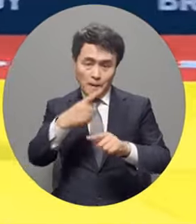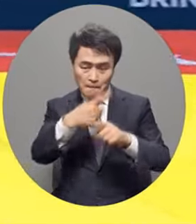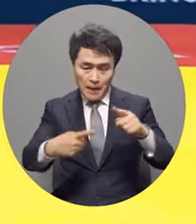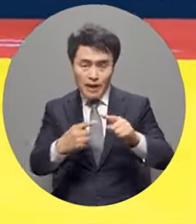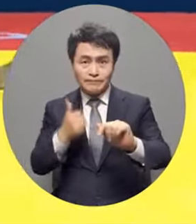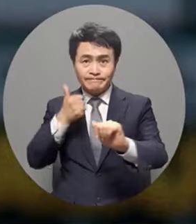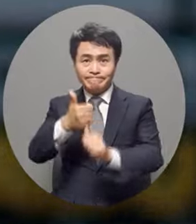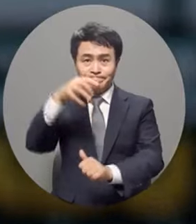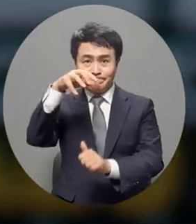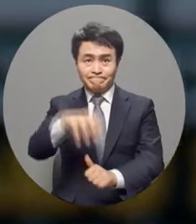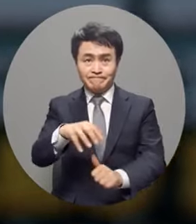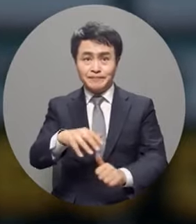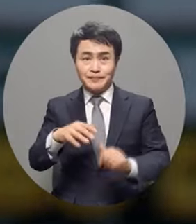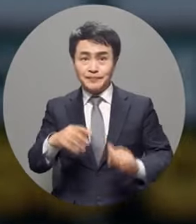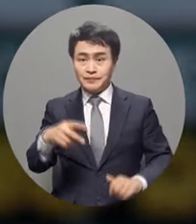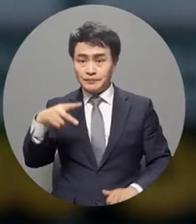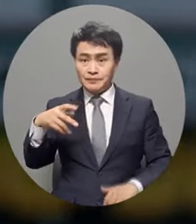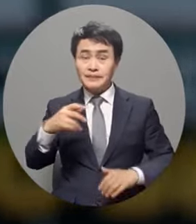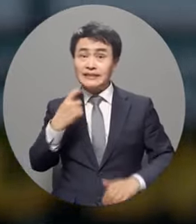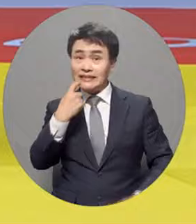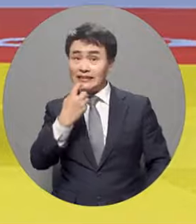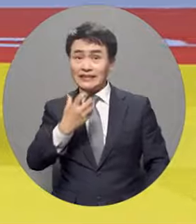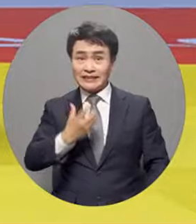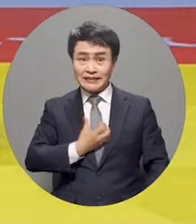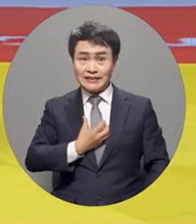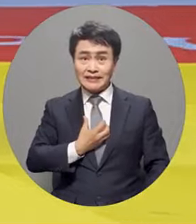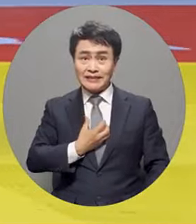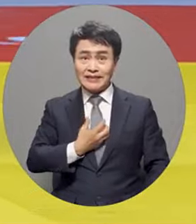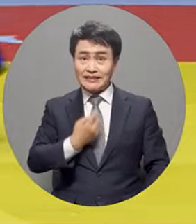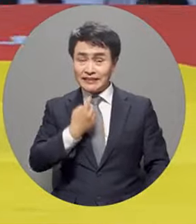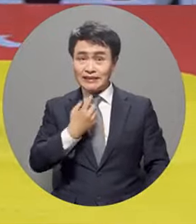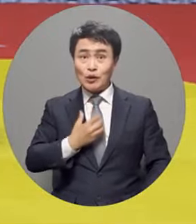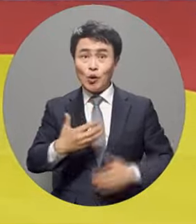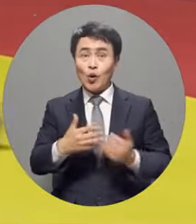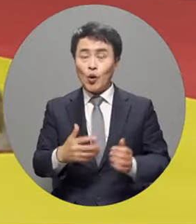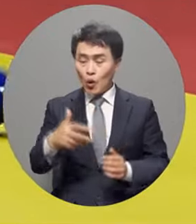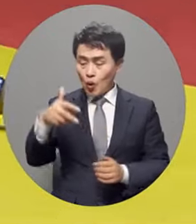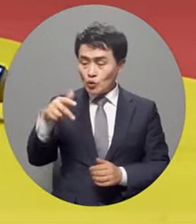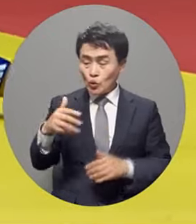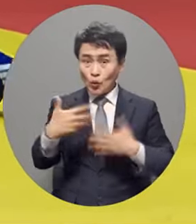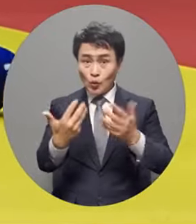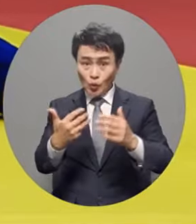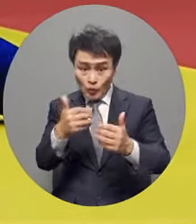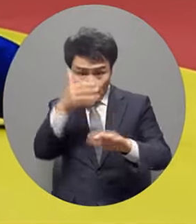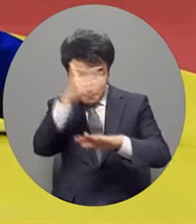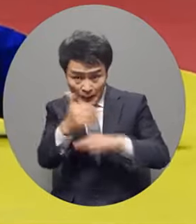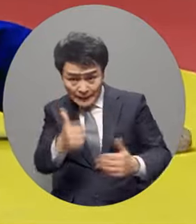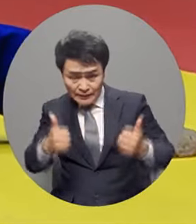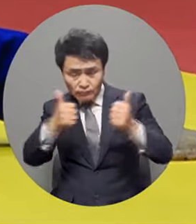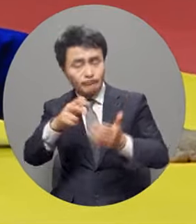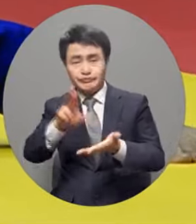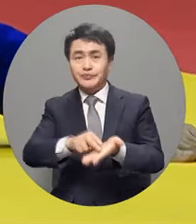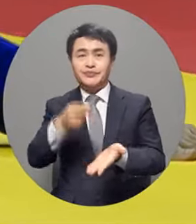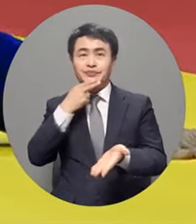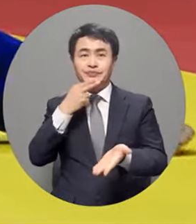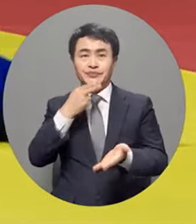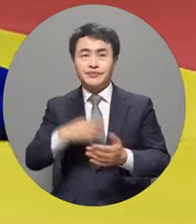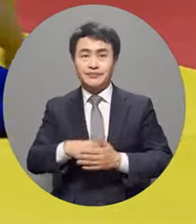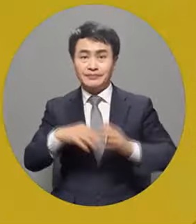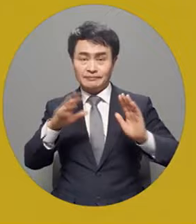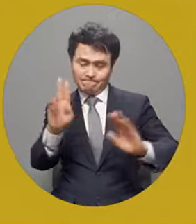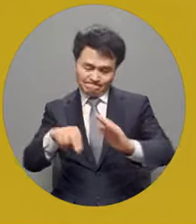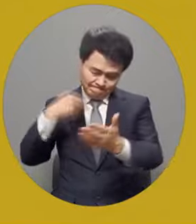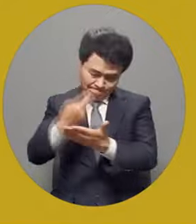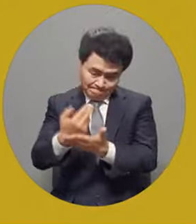제압했습니다. 도쿄올림픽 은메달리스트 조지아의 투시슈빌리를 만난 결승전도 문제 없었습니다.